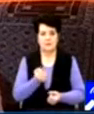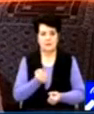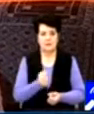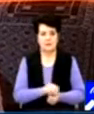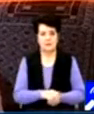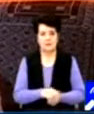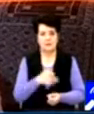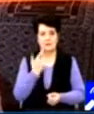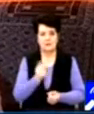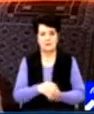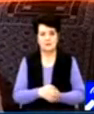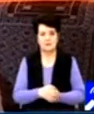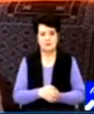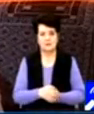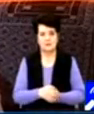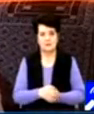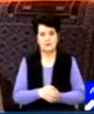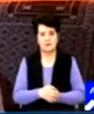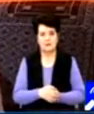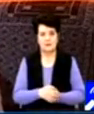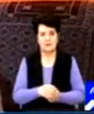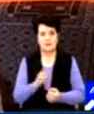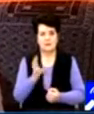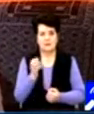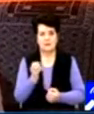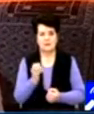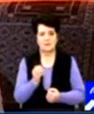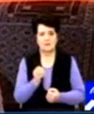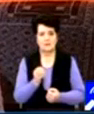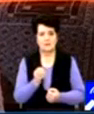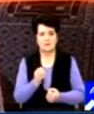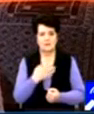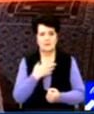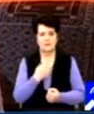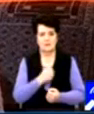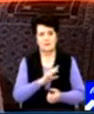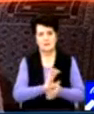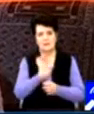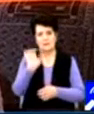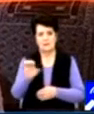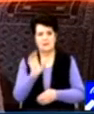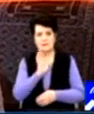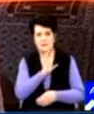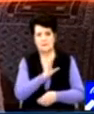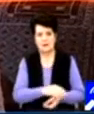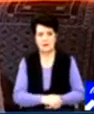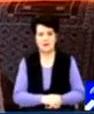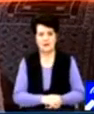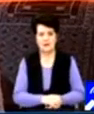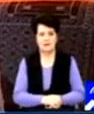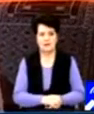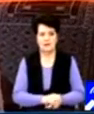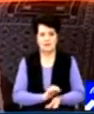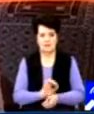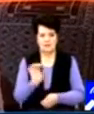politrucul îi spune moșneagul meu. Dar știi că au stârbi și în Siberie. În Siberie au